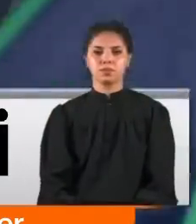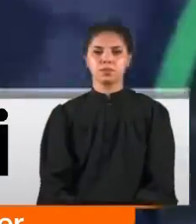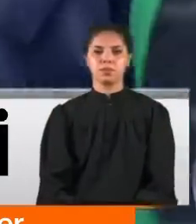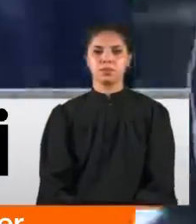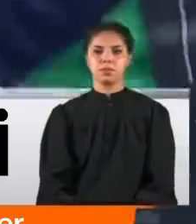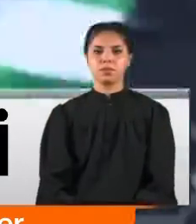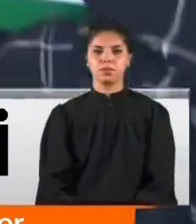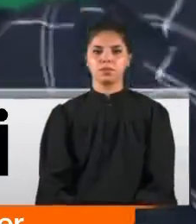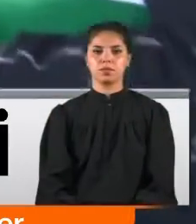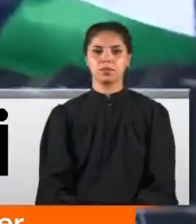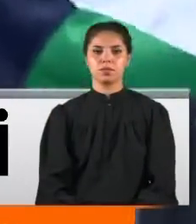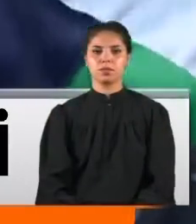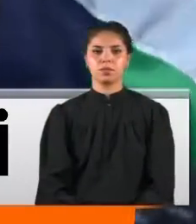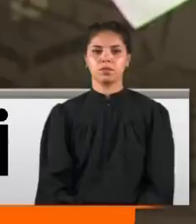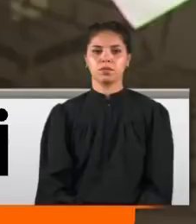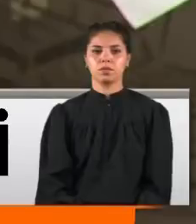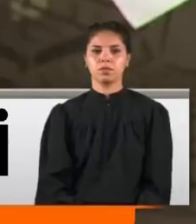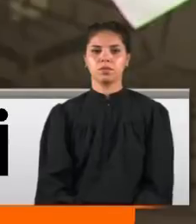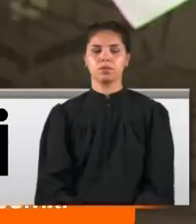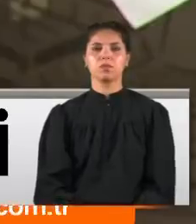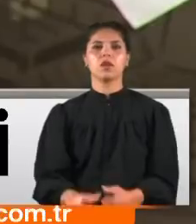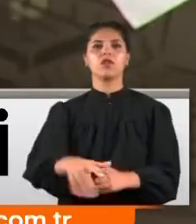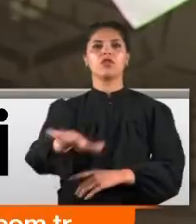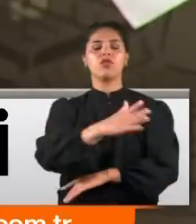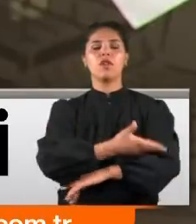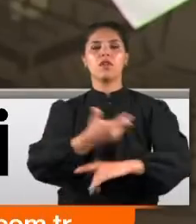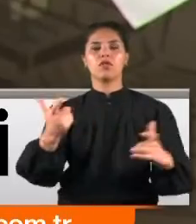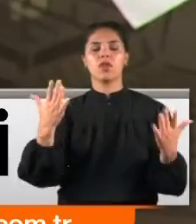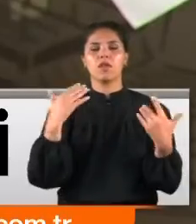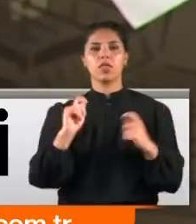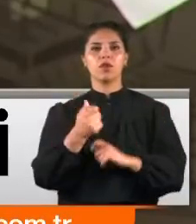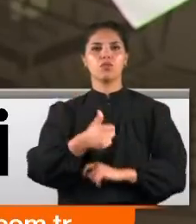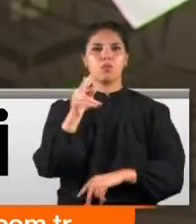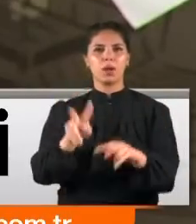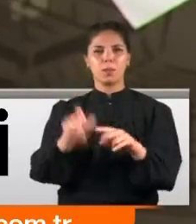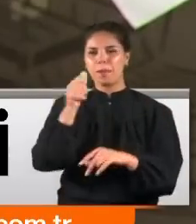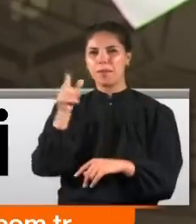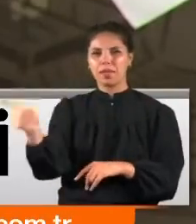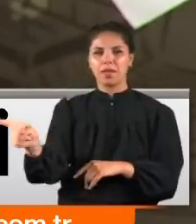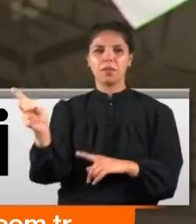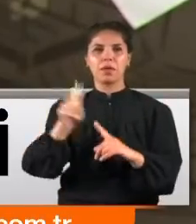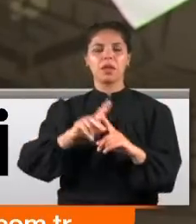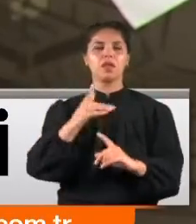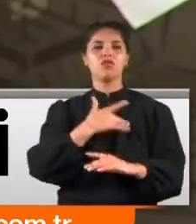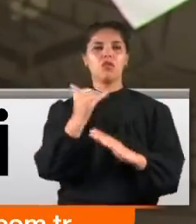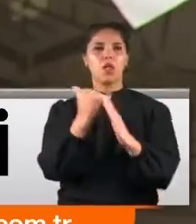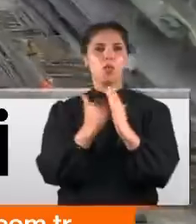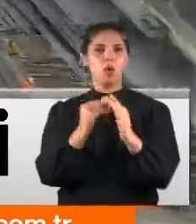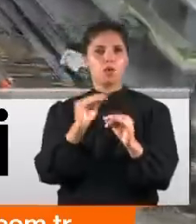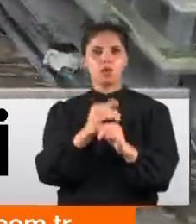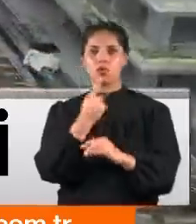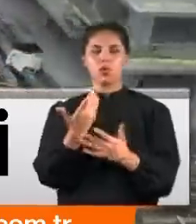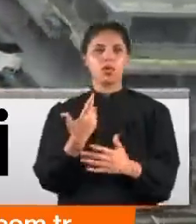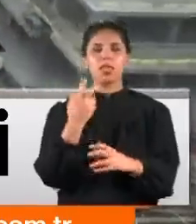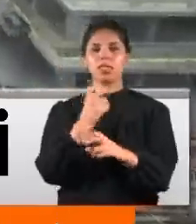hale getiririm inşallah. Diyor musun? İnşallah. Çevre Şehircilik ve İklim Değişikliği Bakanı Mehmet Özhaseki katıldığı bir televizyon programında